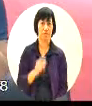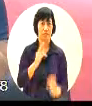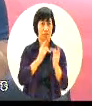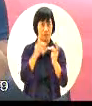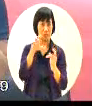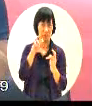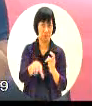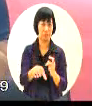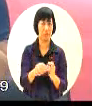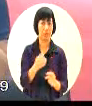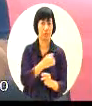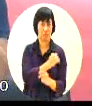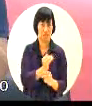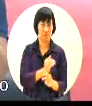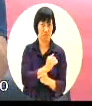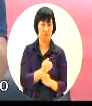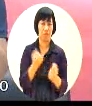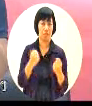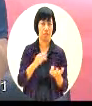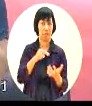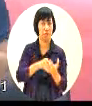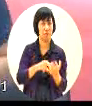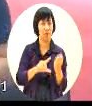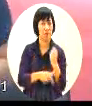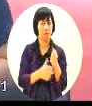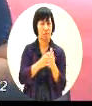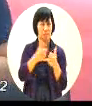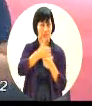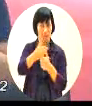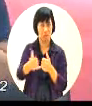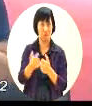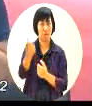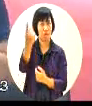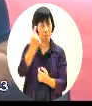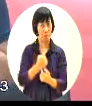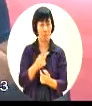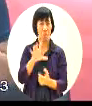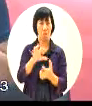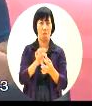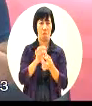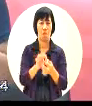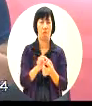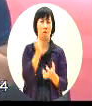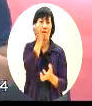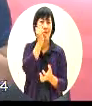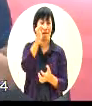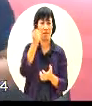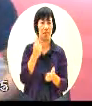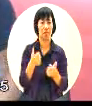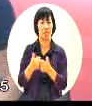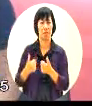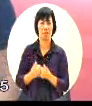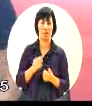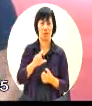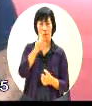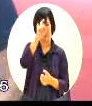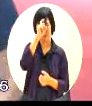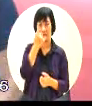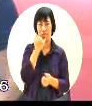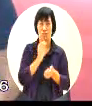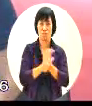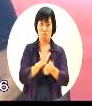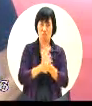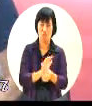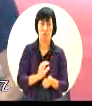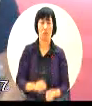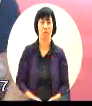站哦，邱主委哈，伫地方因阿伯来工商开会开过了解，拢伊咧督促讲捷运局哈，甲交通部遮较紧来说，啊是毋讲市